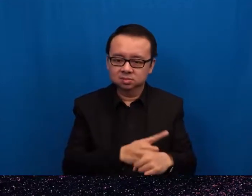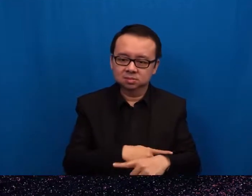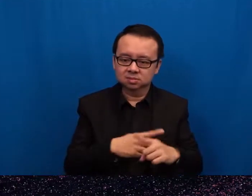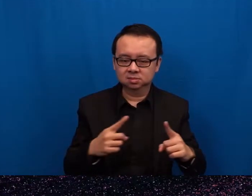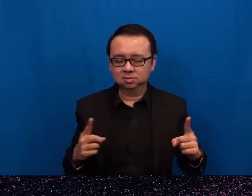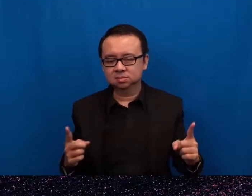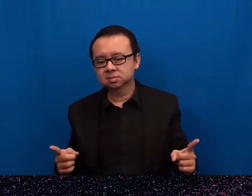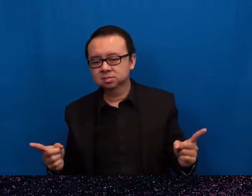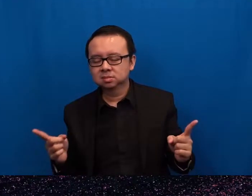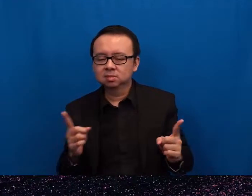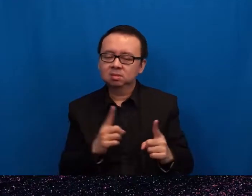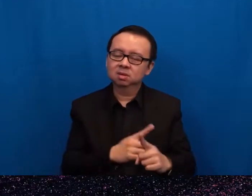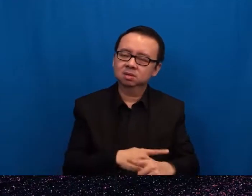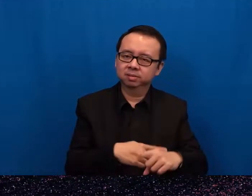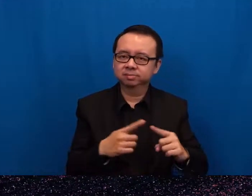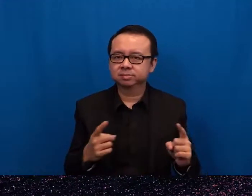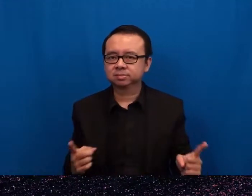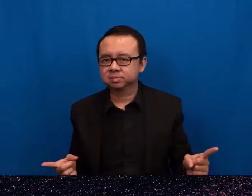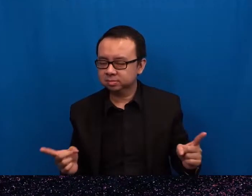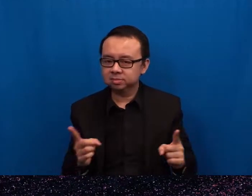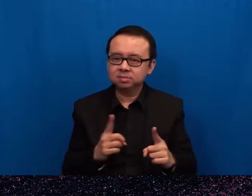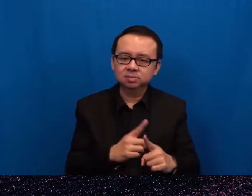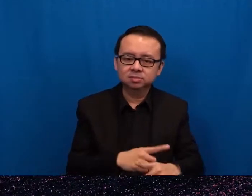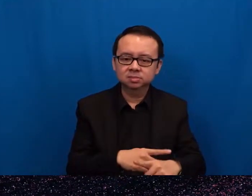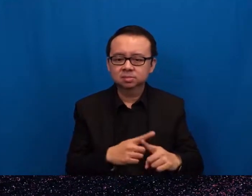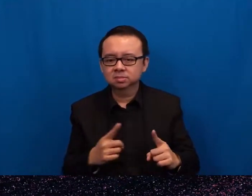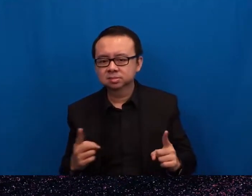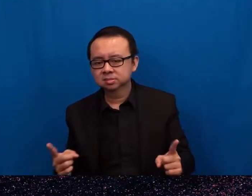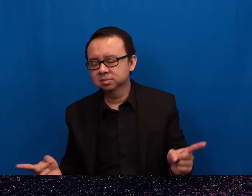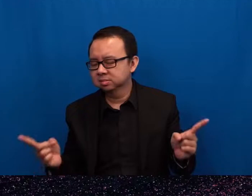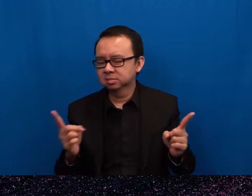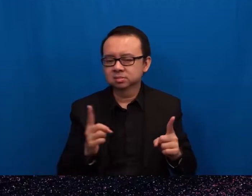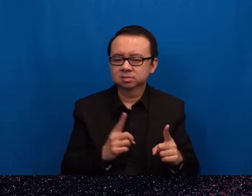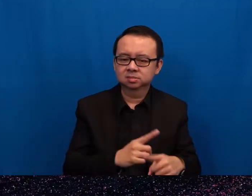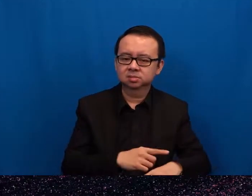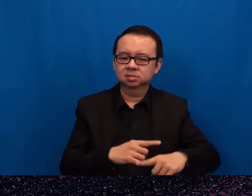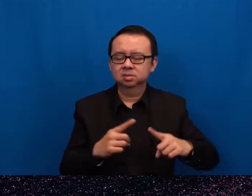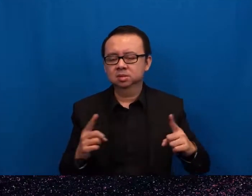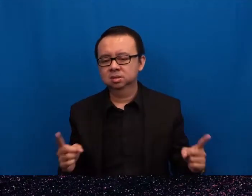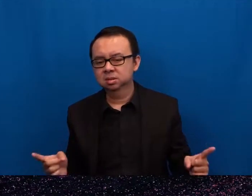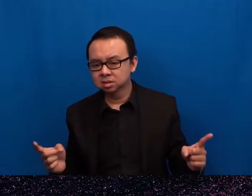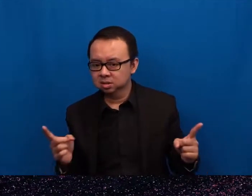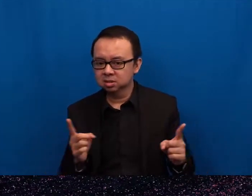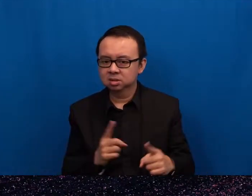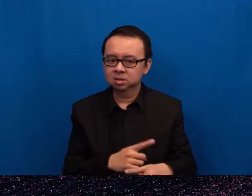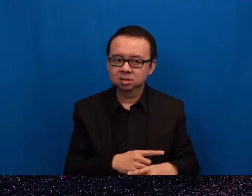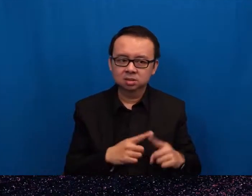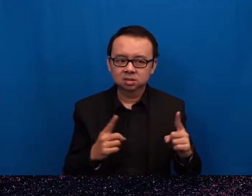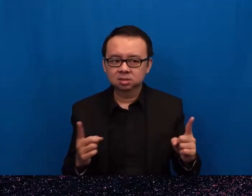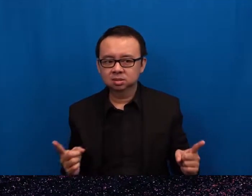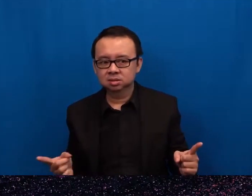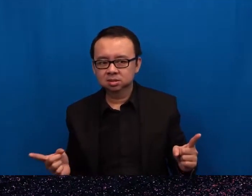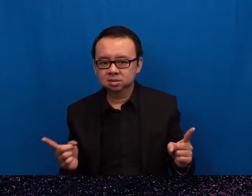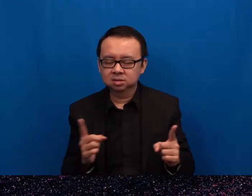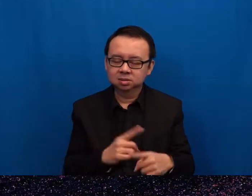ya ramaya sana dan mimpi itu kan terjadi. Kau akan mengalami lawatan Allah. Setiap